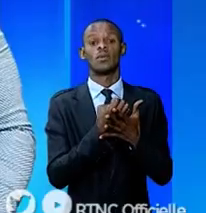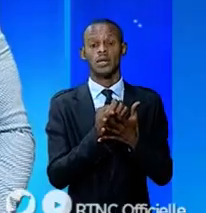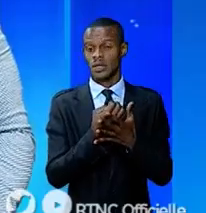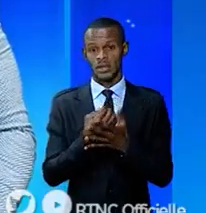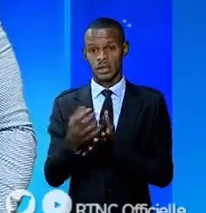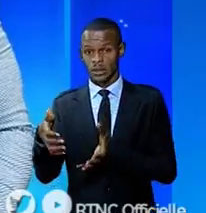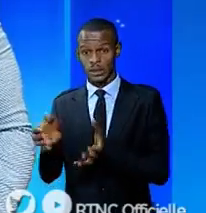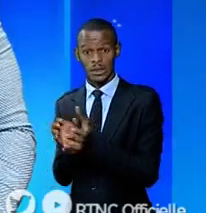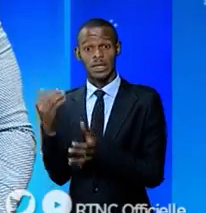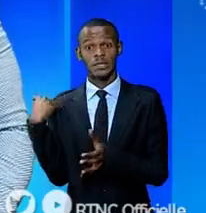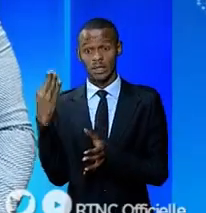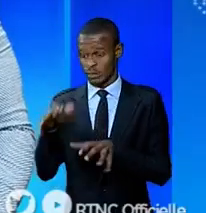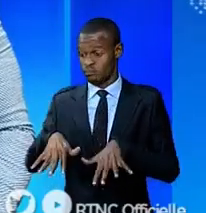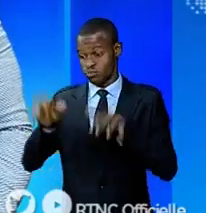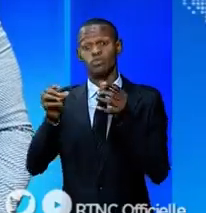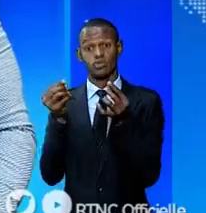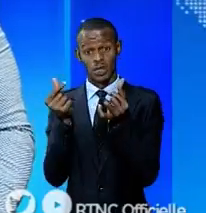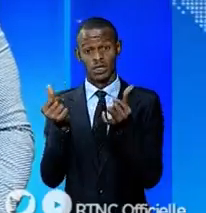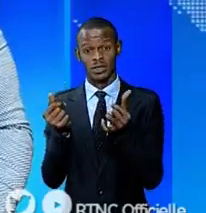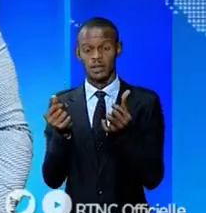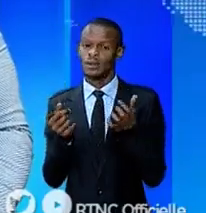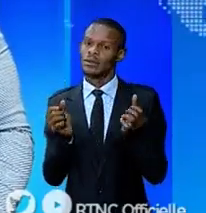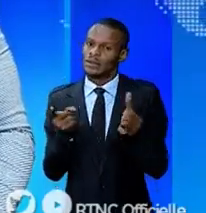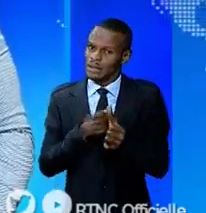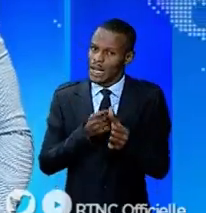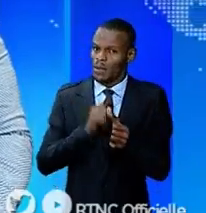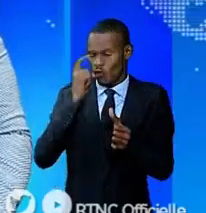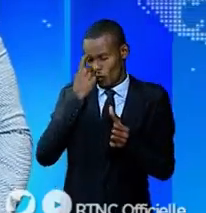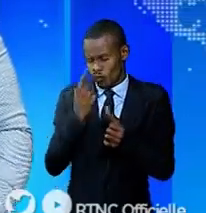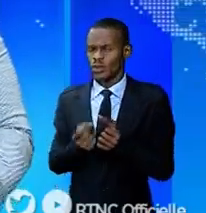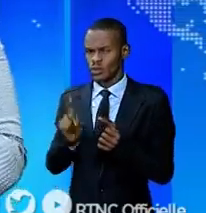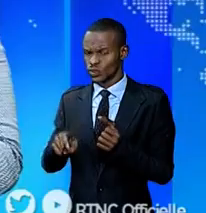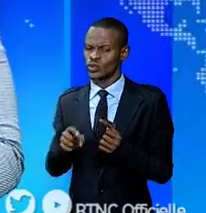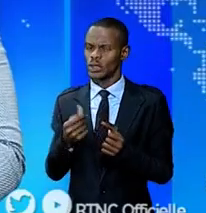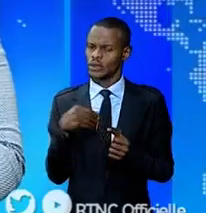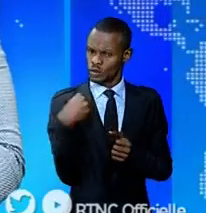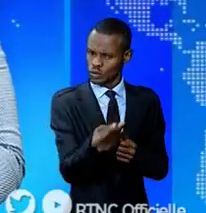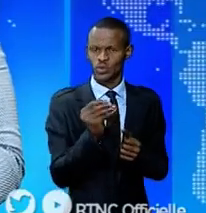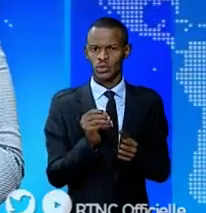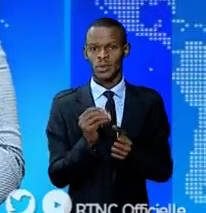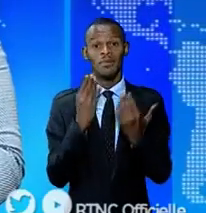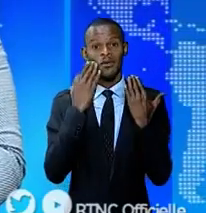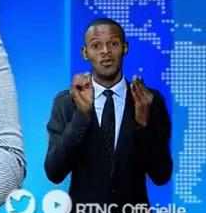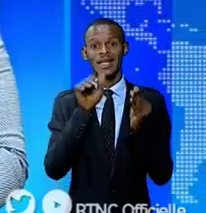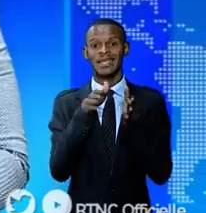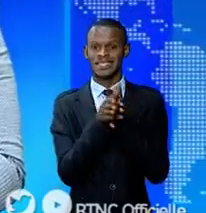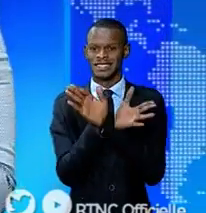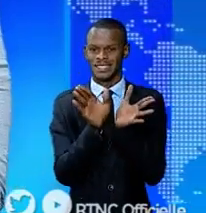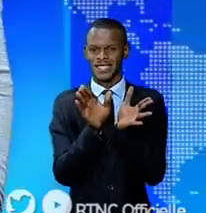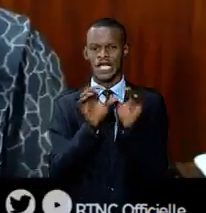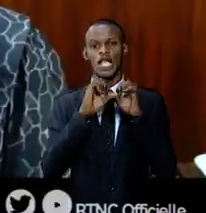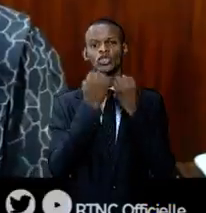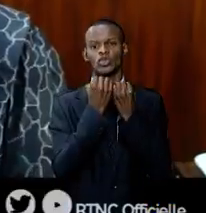le gouvernement de la République met le paquet. Suivez à présent la réaction du directeur général de l'Office national du tourisme.